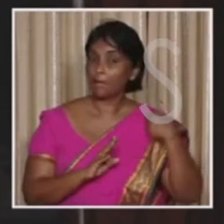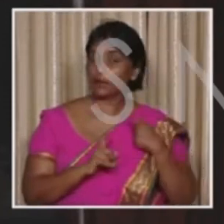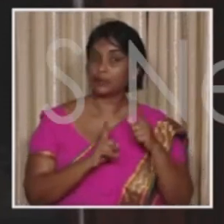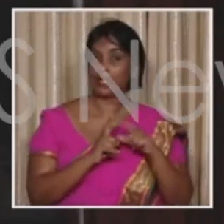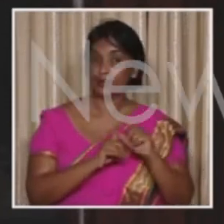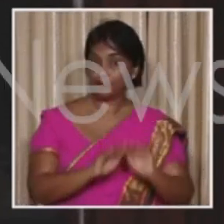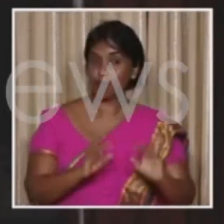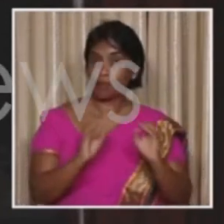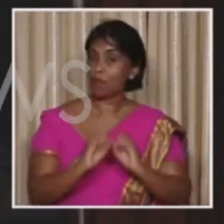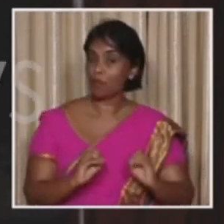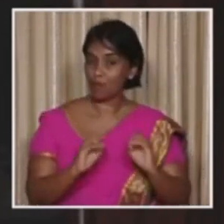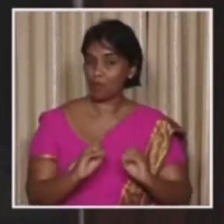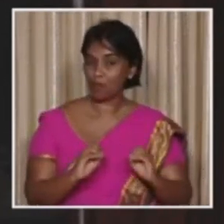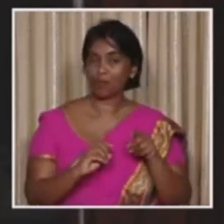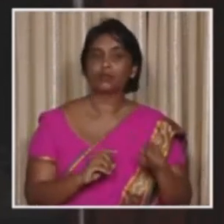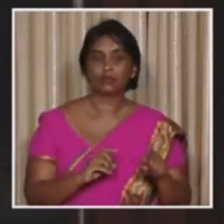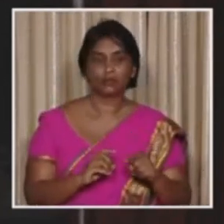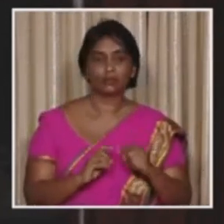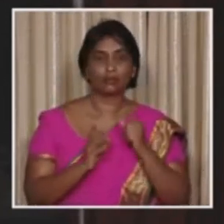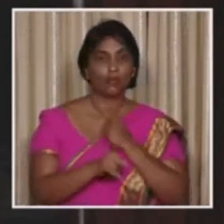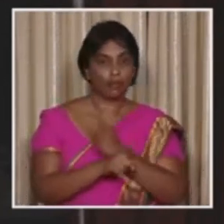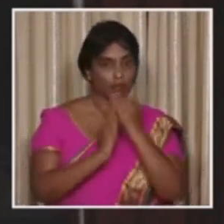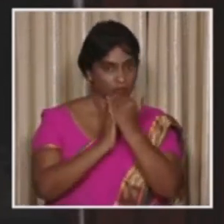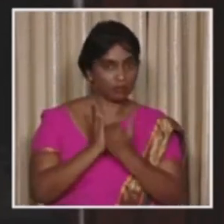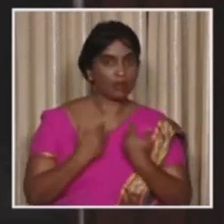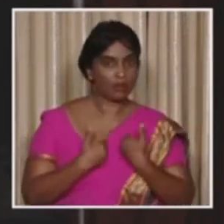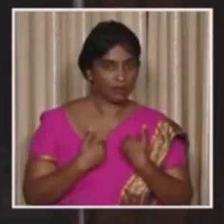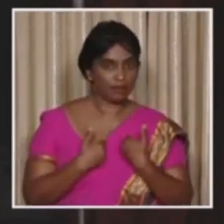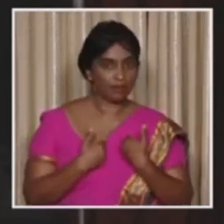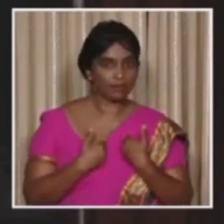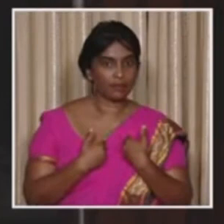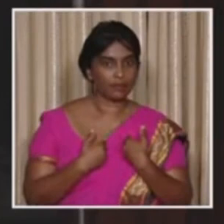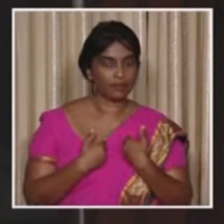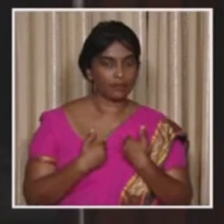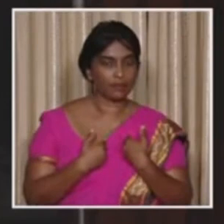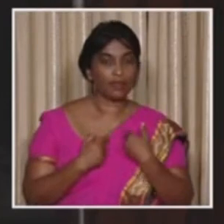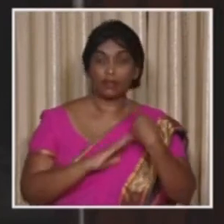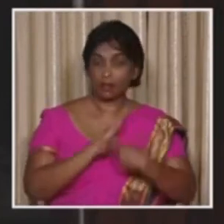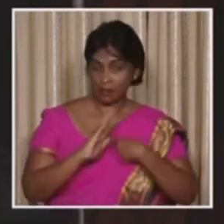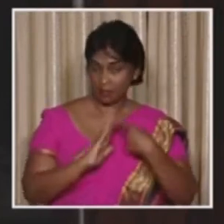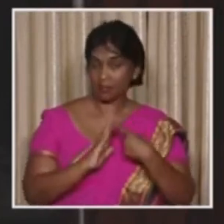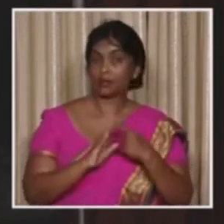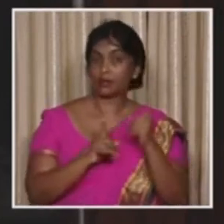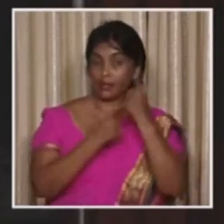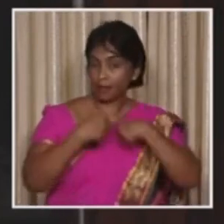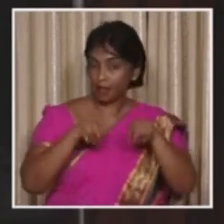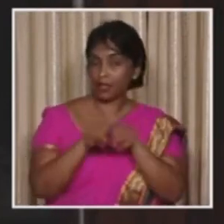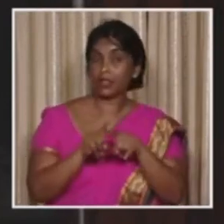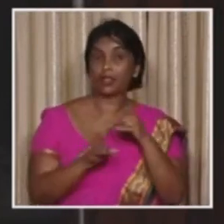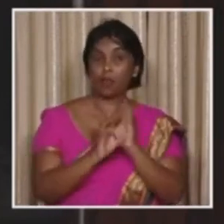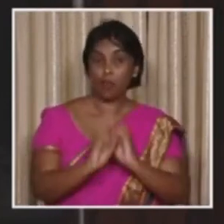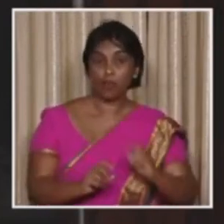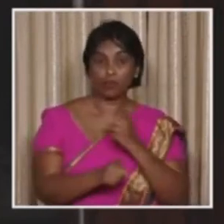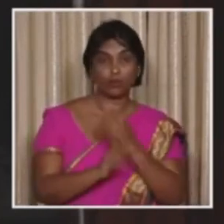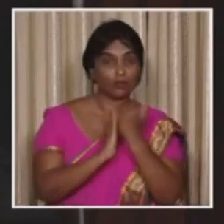අධ්‍යාපනය මොන්ටිසෝරියේ අපිට සිලබස් එකක් තියෙනවද අපේ රටේ අඩු ගානේ රටටම එක සිලබස් එකක් තියෙනවද